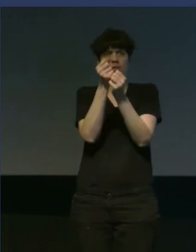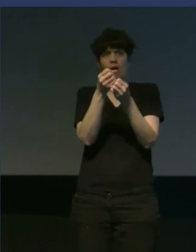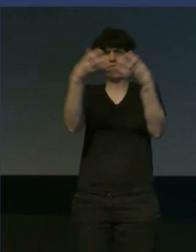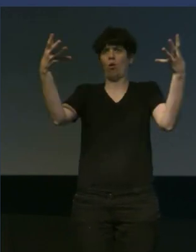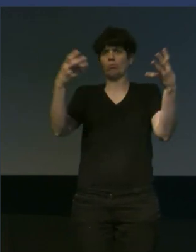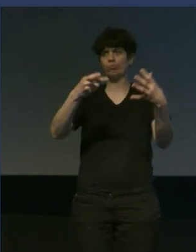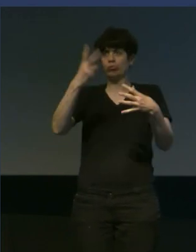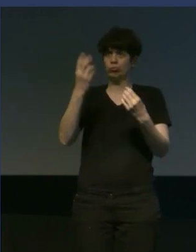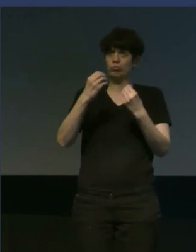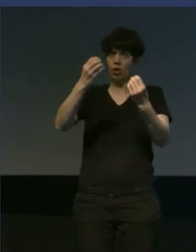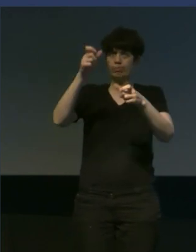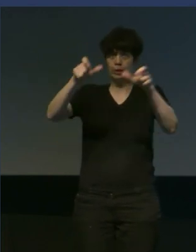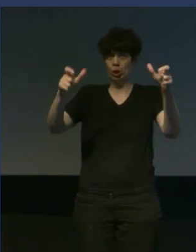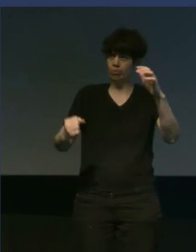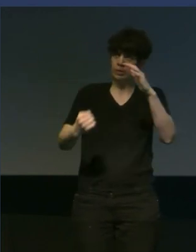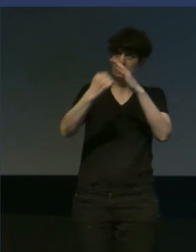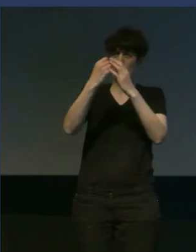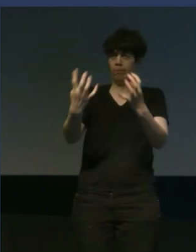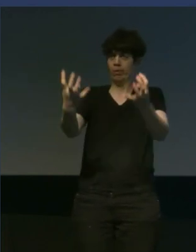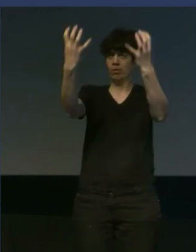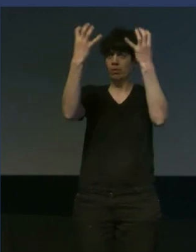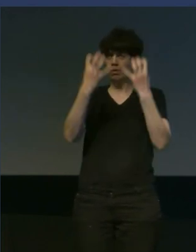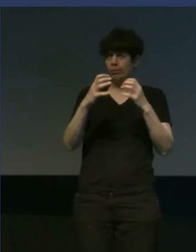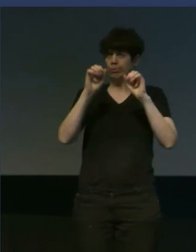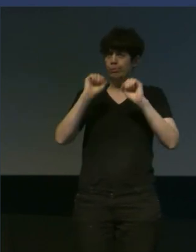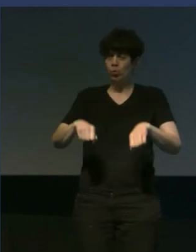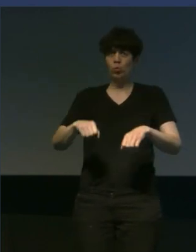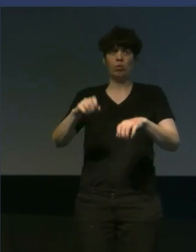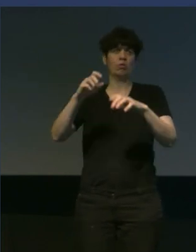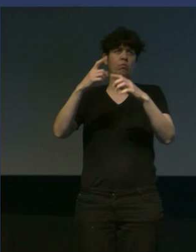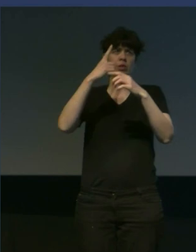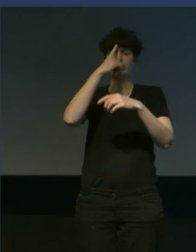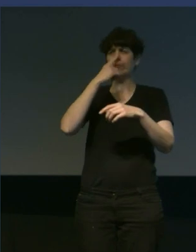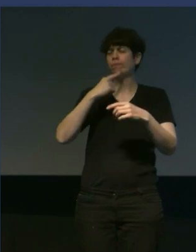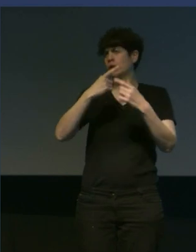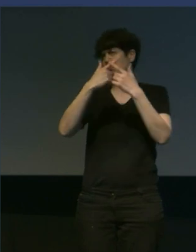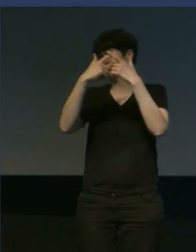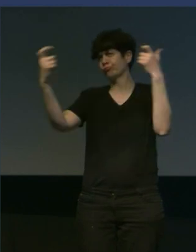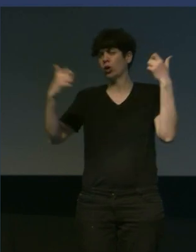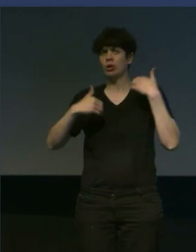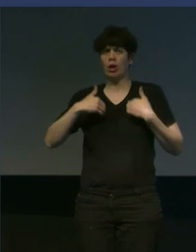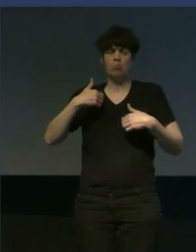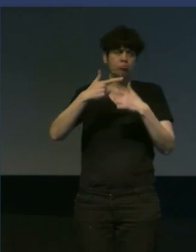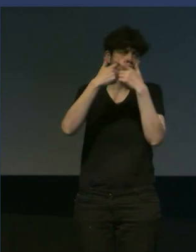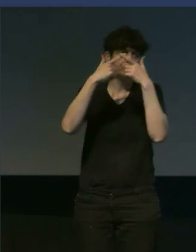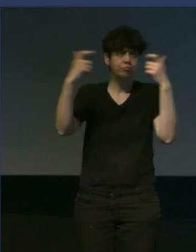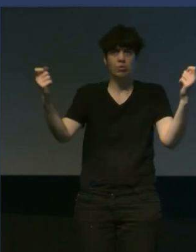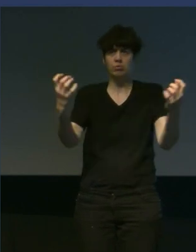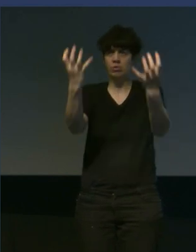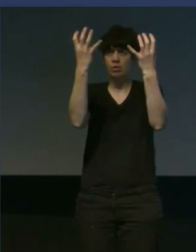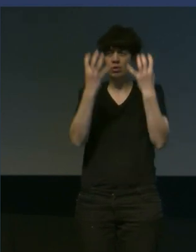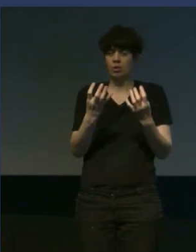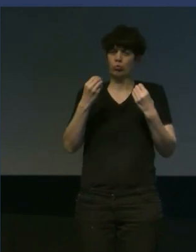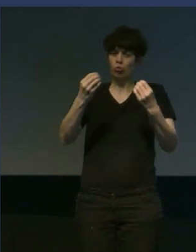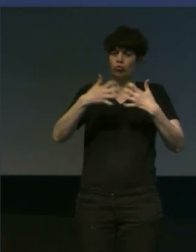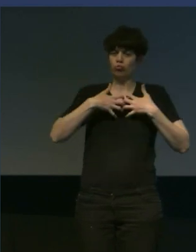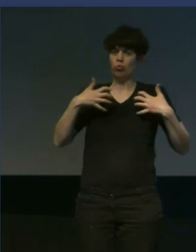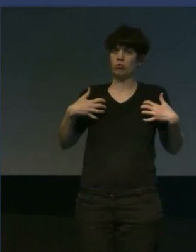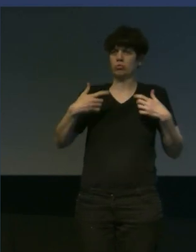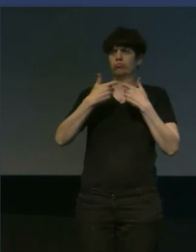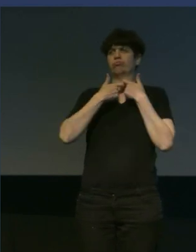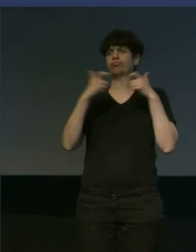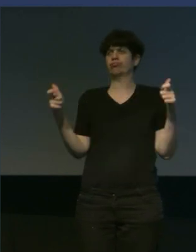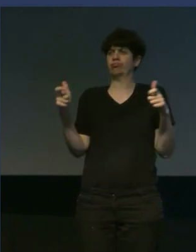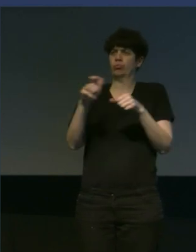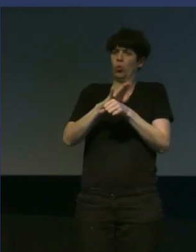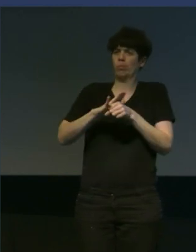personnes à venir avec tout type de handicap pour justement rendre la science la plus accessible possible au